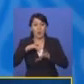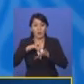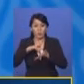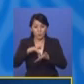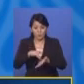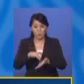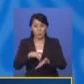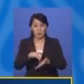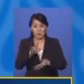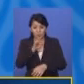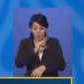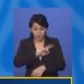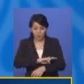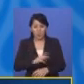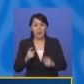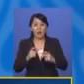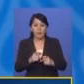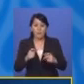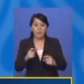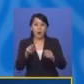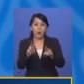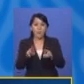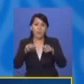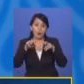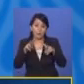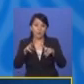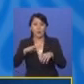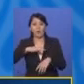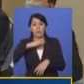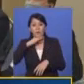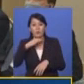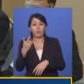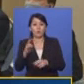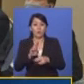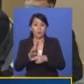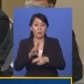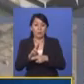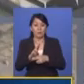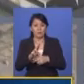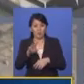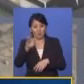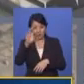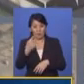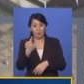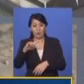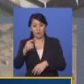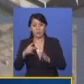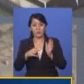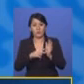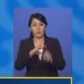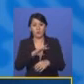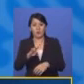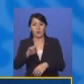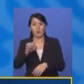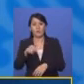туризмнің ішінде жұмыс істейтін азаматтардың мамандығын жөнінде көңіл бөлу керек. Ал жалпы ел бойынша 1,7 трлн теңге болатын